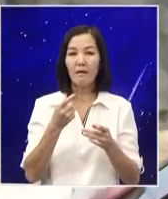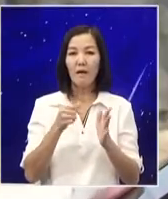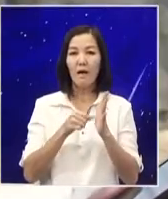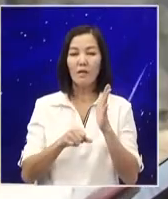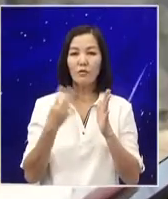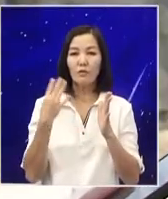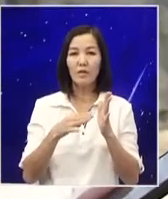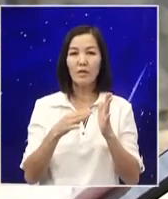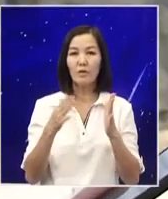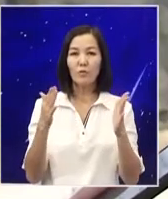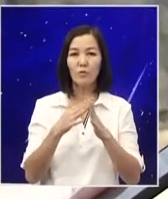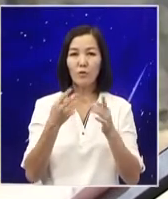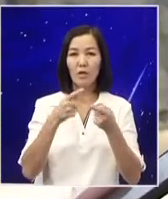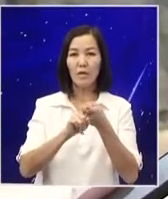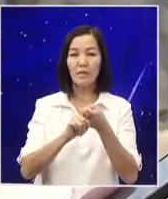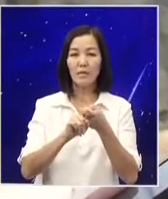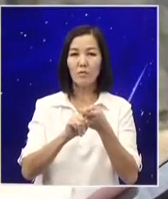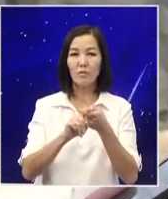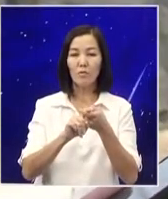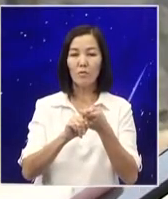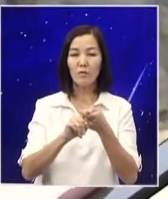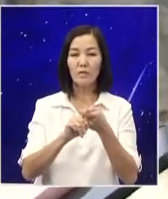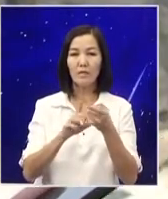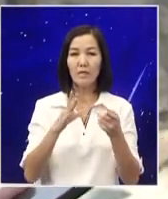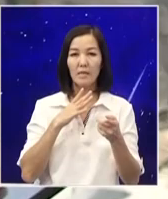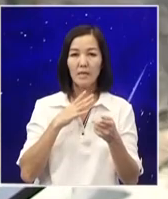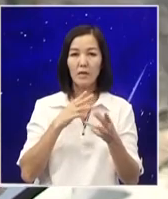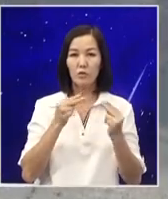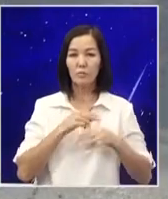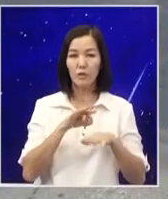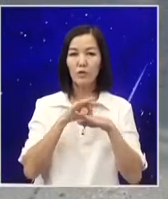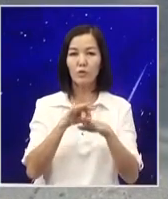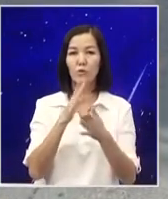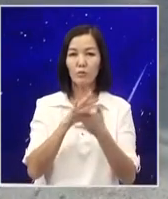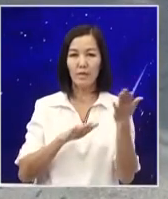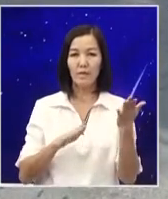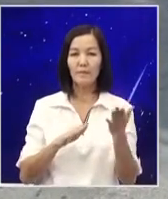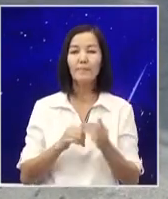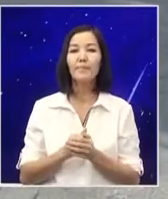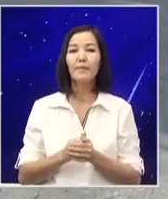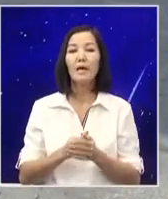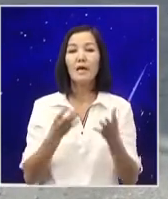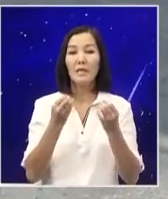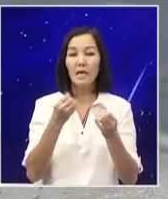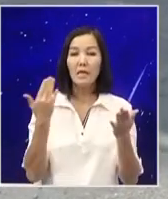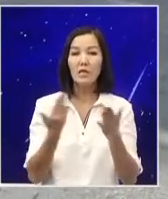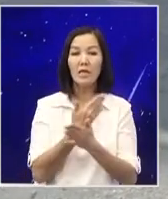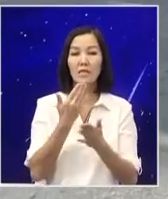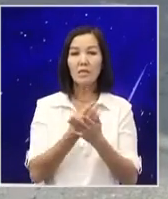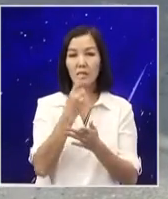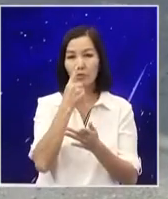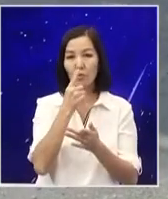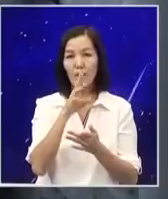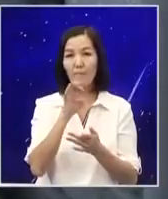640-тан астам абонентке газ қосылды үйлеріне. Қазір әлде жұмыстар жүріп жатыр. Көксулықтар үшін тағы бір жағымды жаңалық. Жақын арада